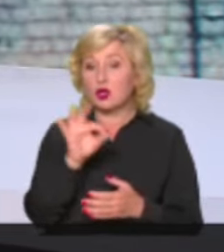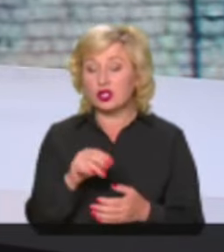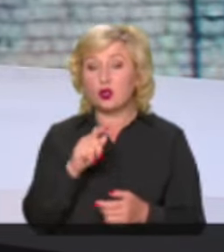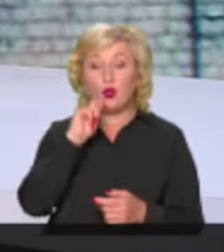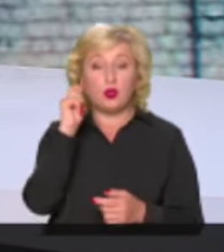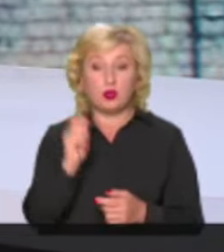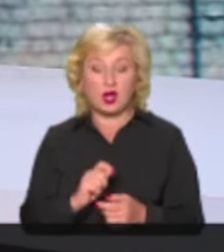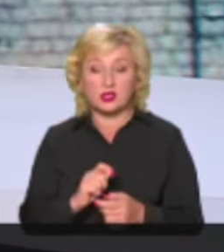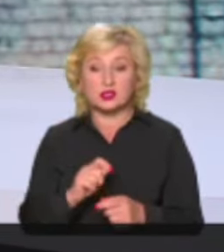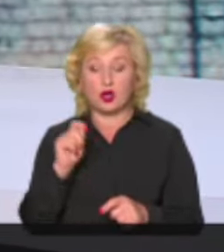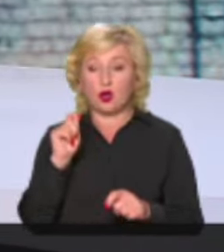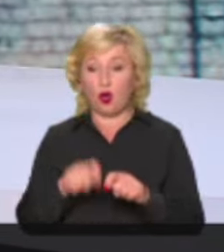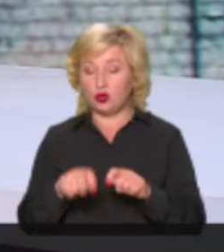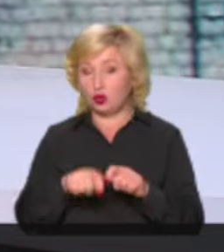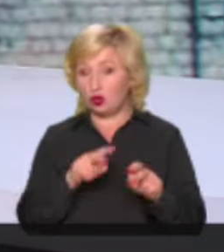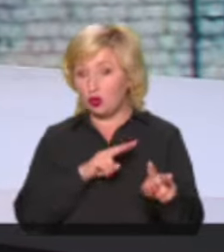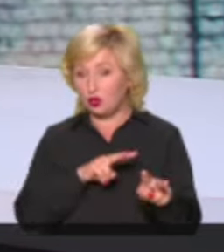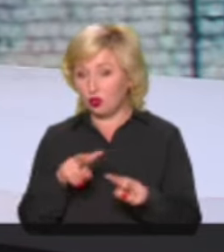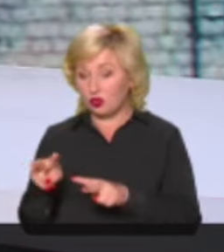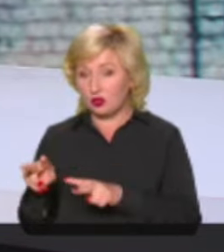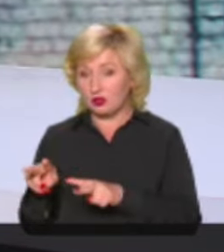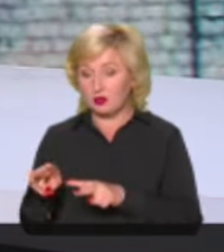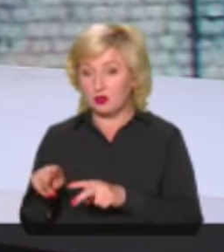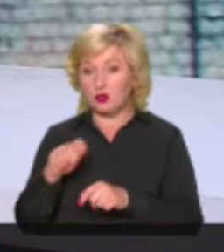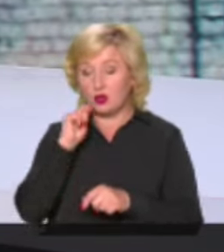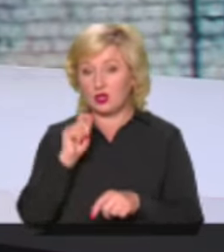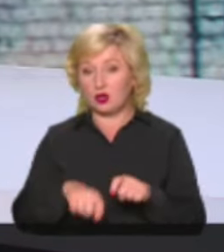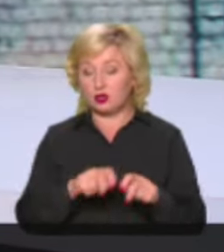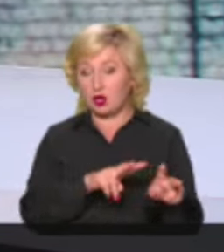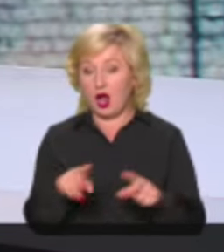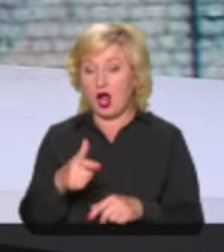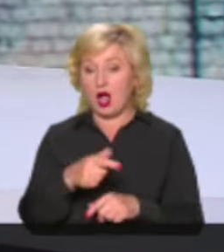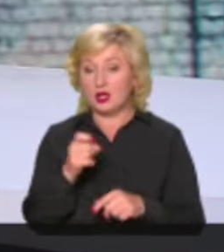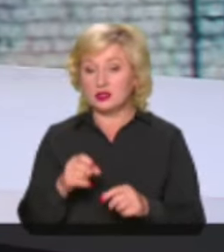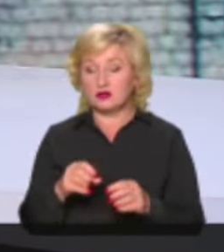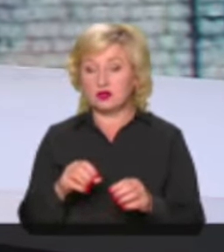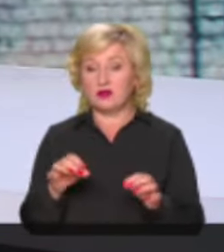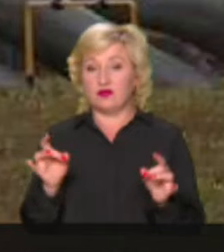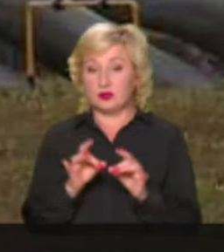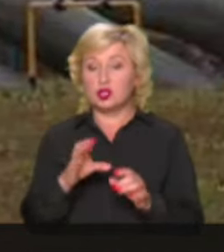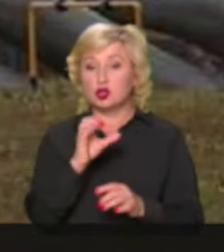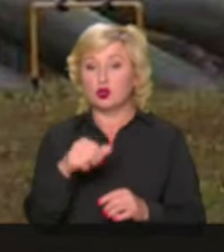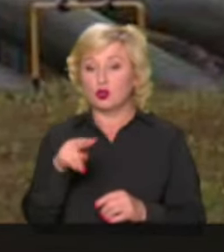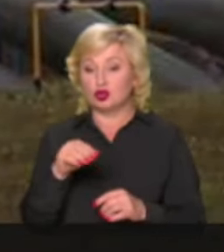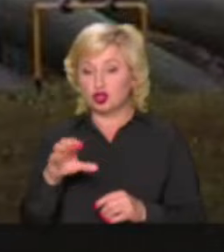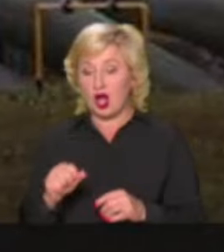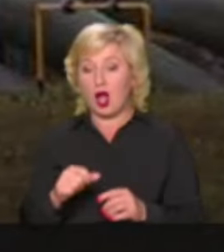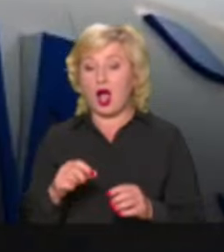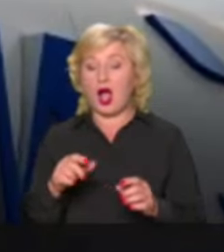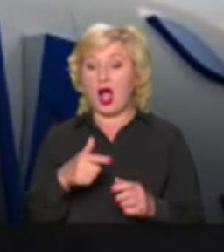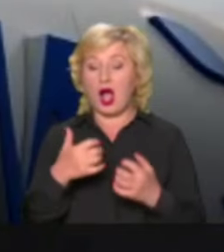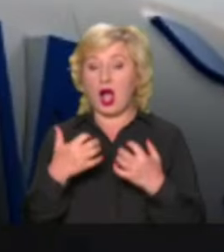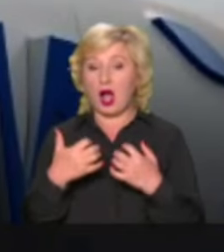українці контролюють... Україна контролює газовимірювальну станцію Суджа, а ця газовимірювальна станція,